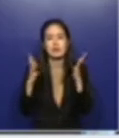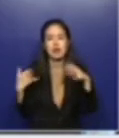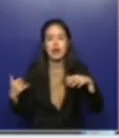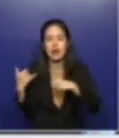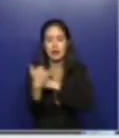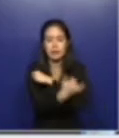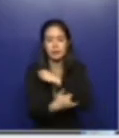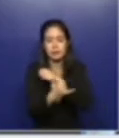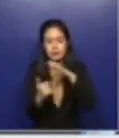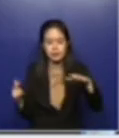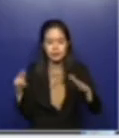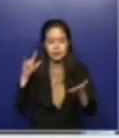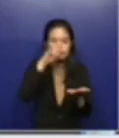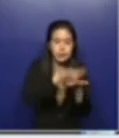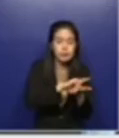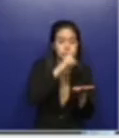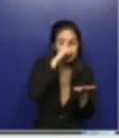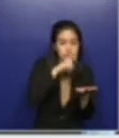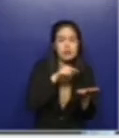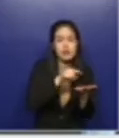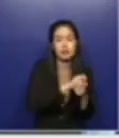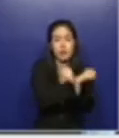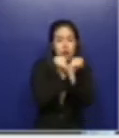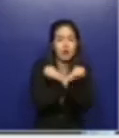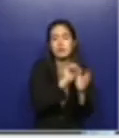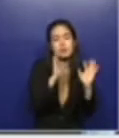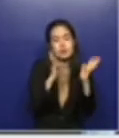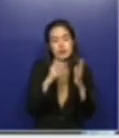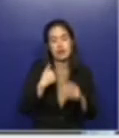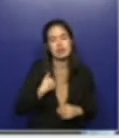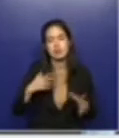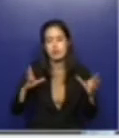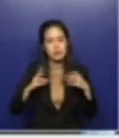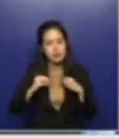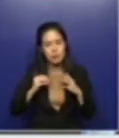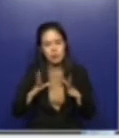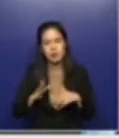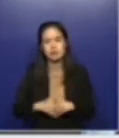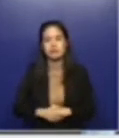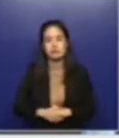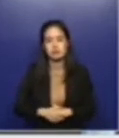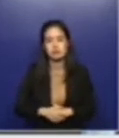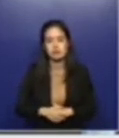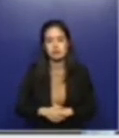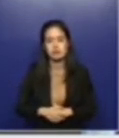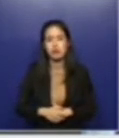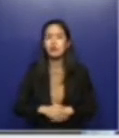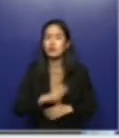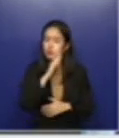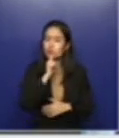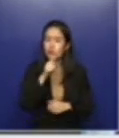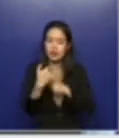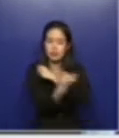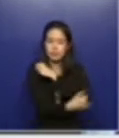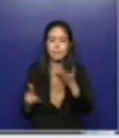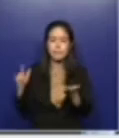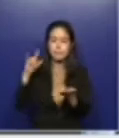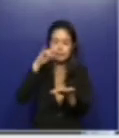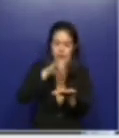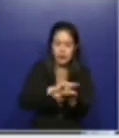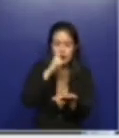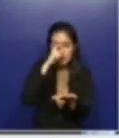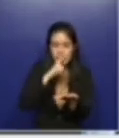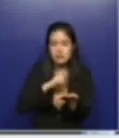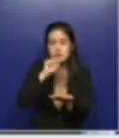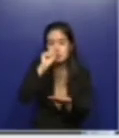ถ้าท่านยิ่งไปยกเลิกกลับไปสู่การปิดบ้านปิดเมืองเหมือนเดิมยิ่งตายครับผมส่งเสริม